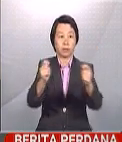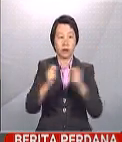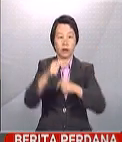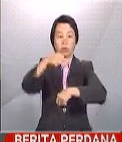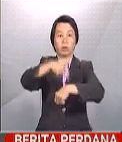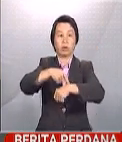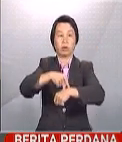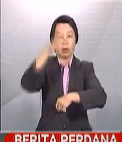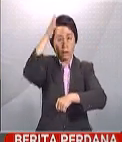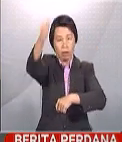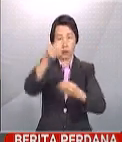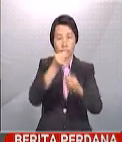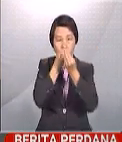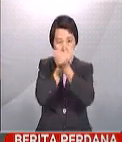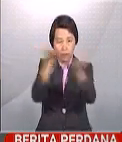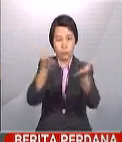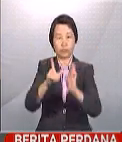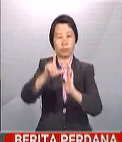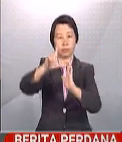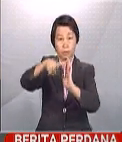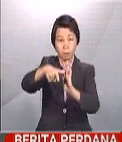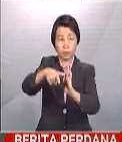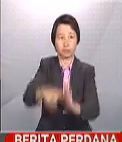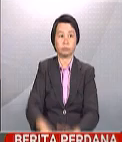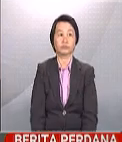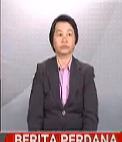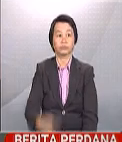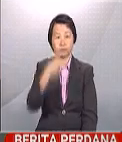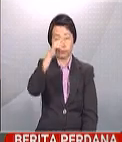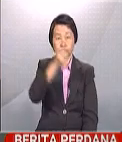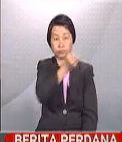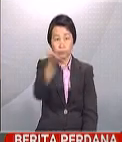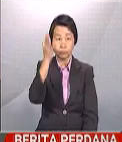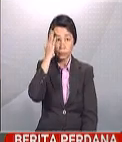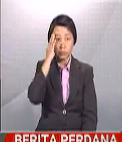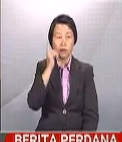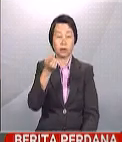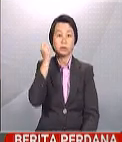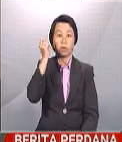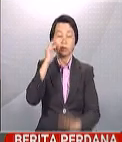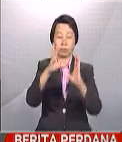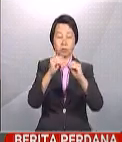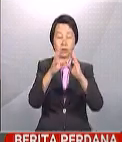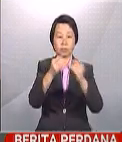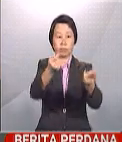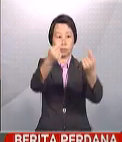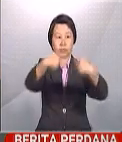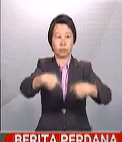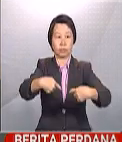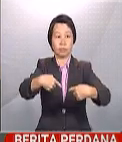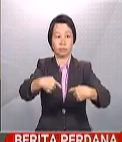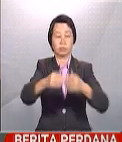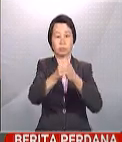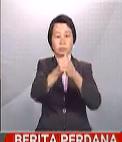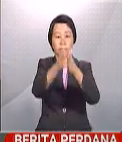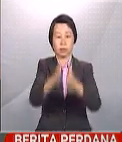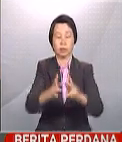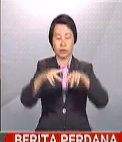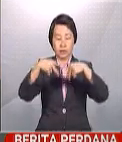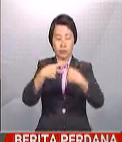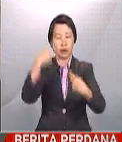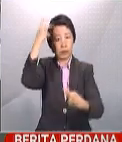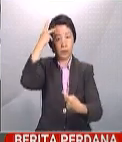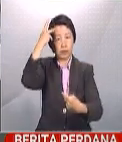waktu yang akan dimaklumkan kemudian. Untuk makluman anda, sebentar tadi mesyuarat ini dihadiri oleh pimpinan parti